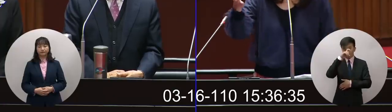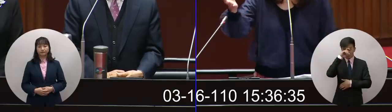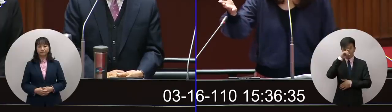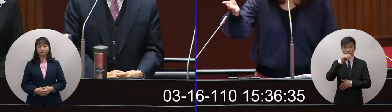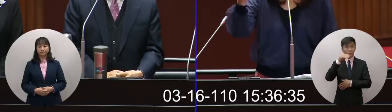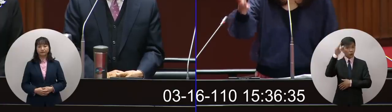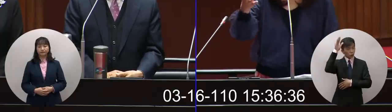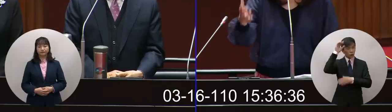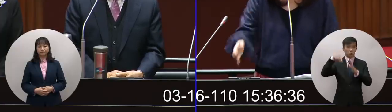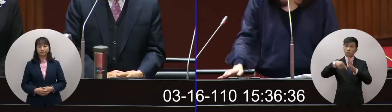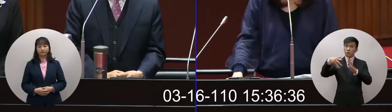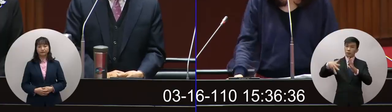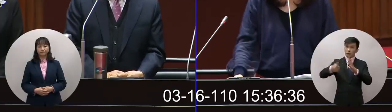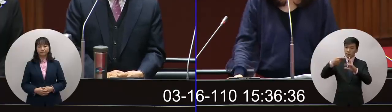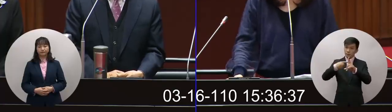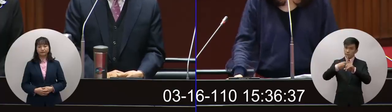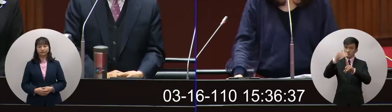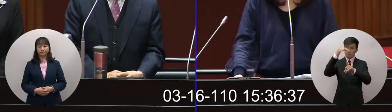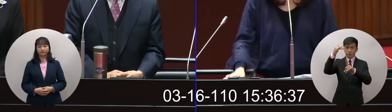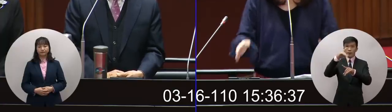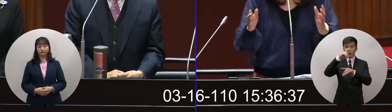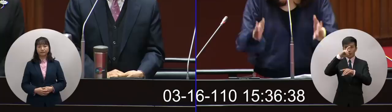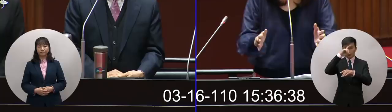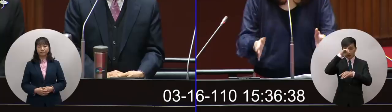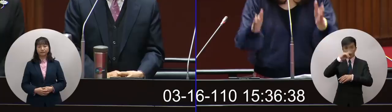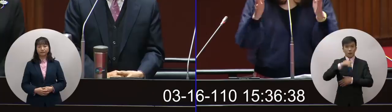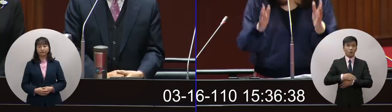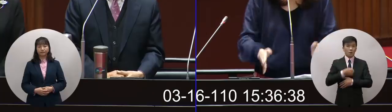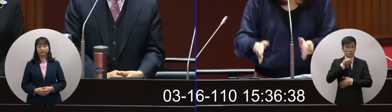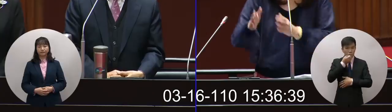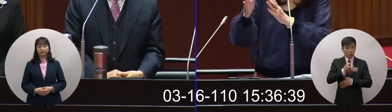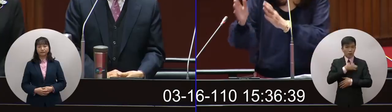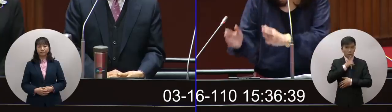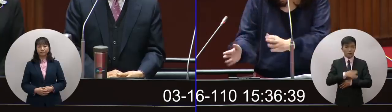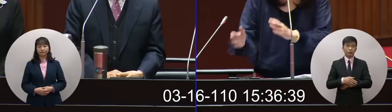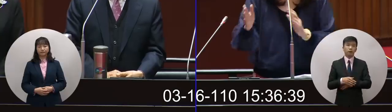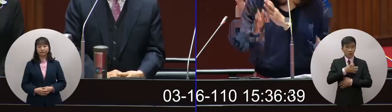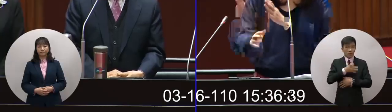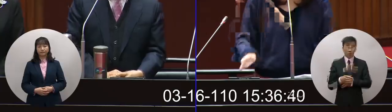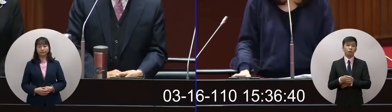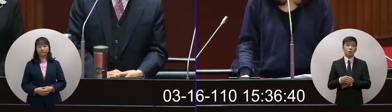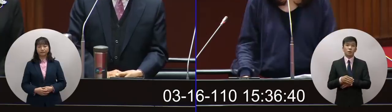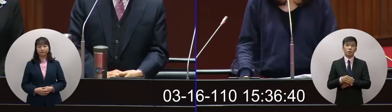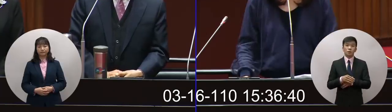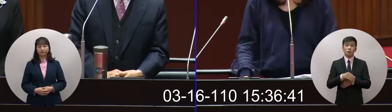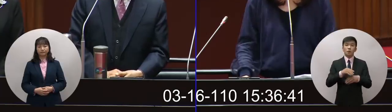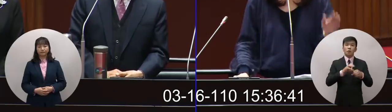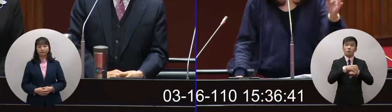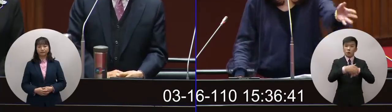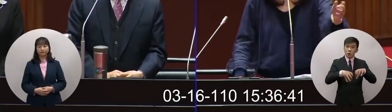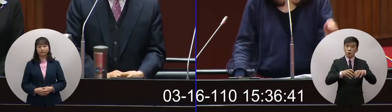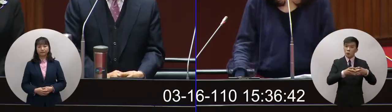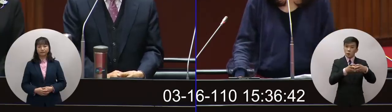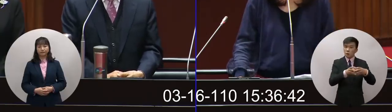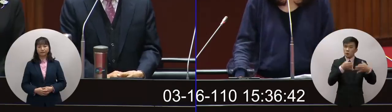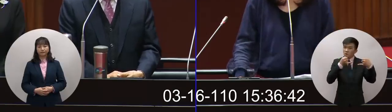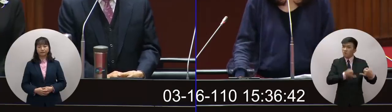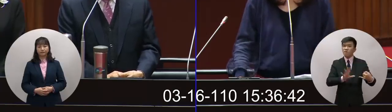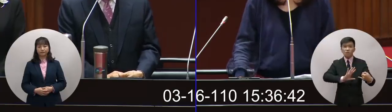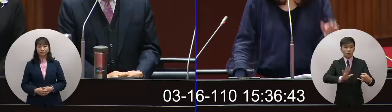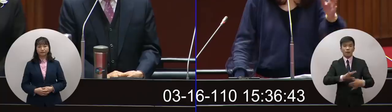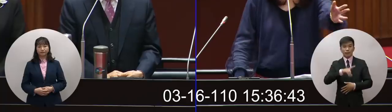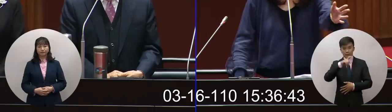院长的高度释出诚意，在这里不要站在环团的对立面，先暂时停工